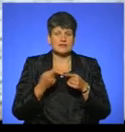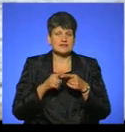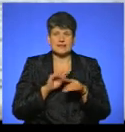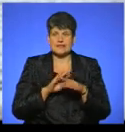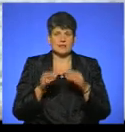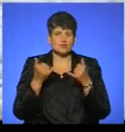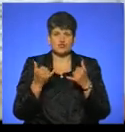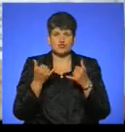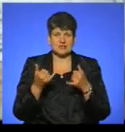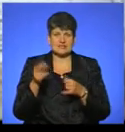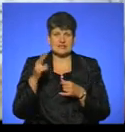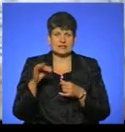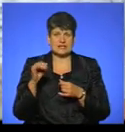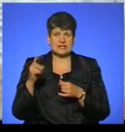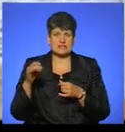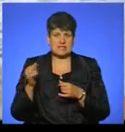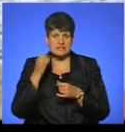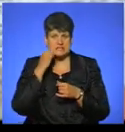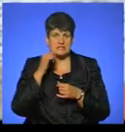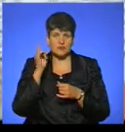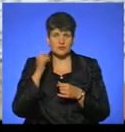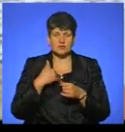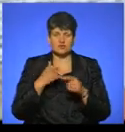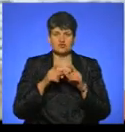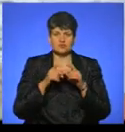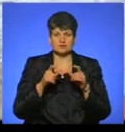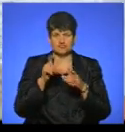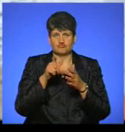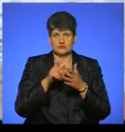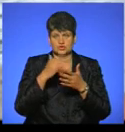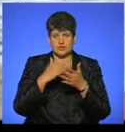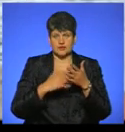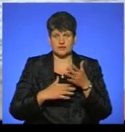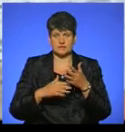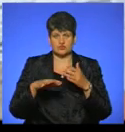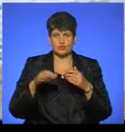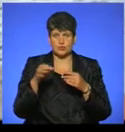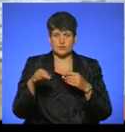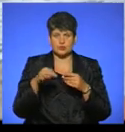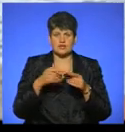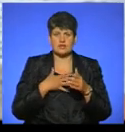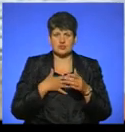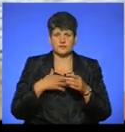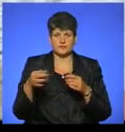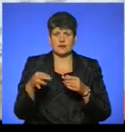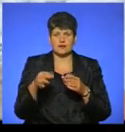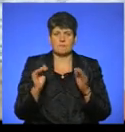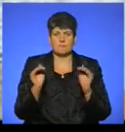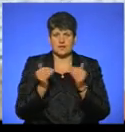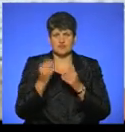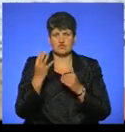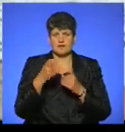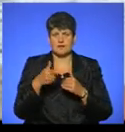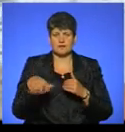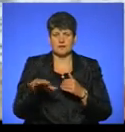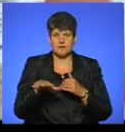якісь дизельні, старі. Наш став невеликий, всього-навсього там 400 гектарів. І нема такої циркуляції проточної води.